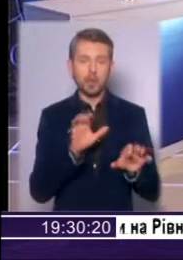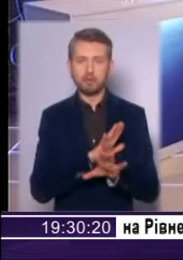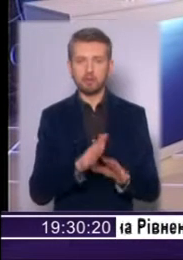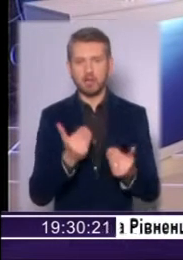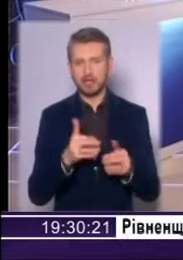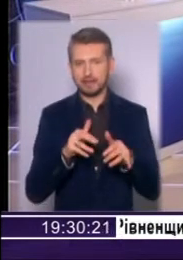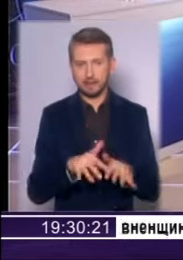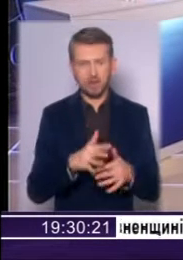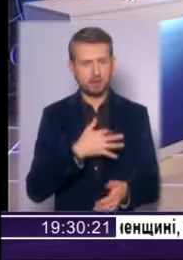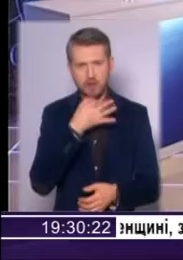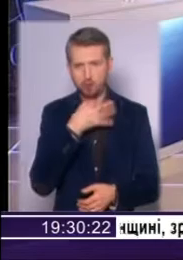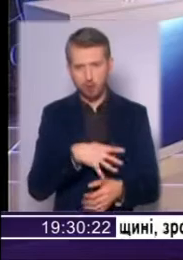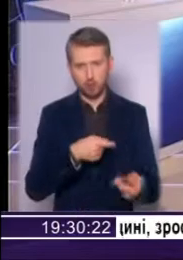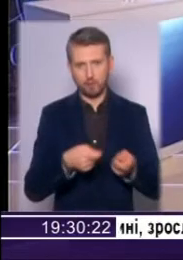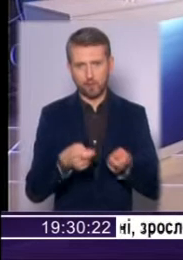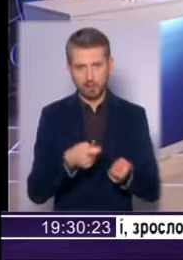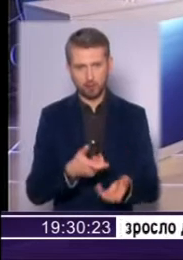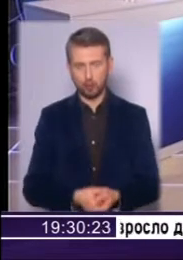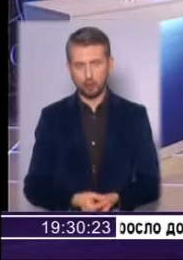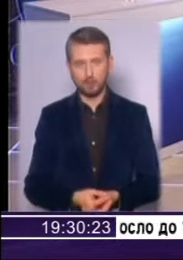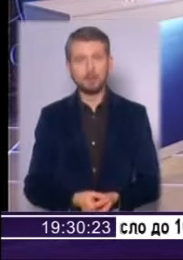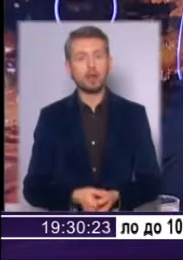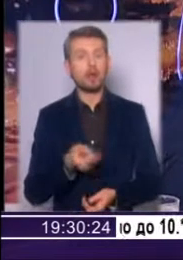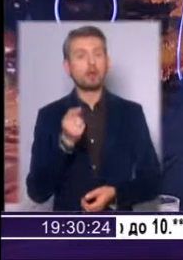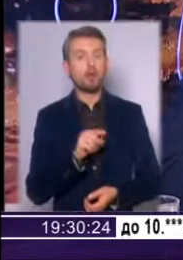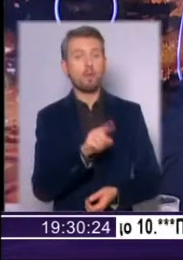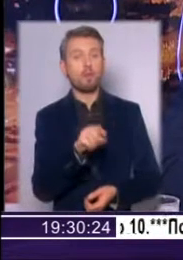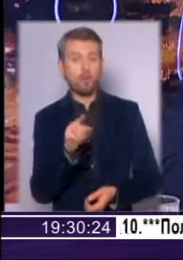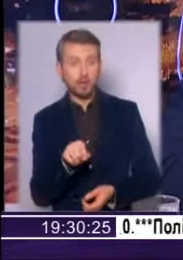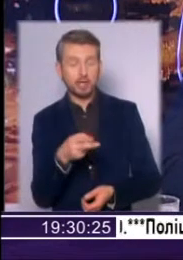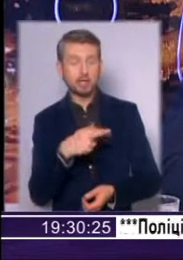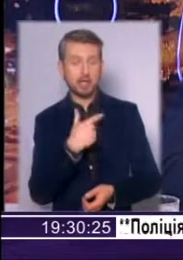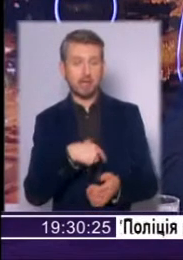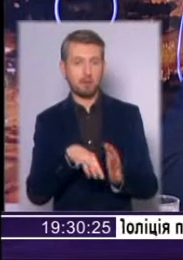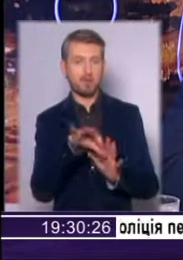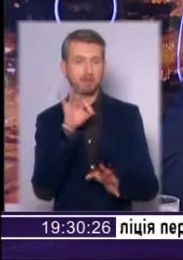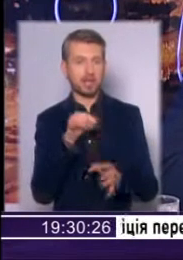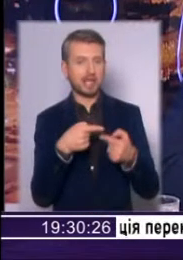задоволене владою і дуже розчароване в діях влади. Тому вони для себе вибрали